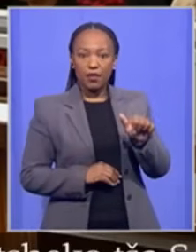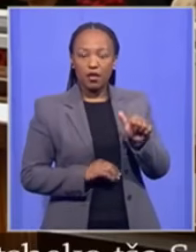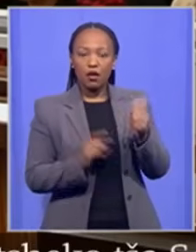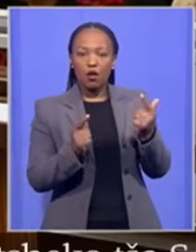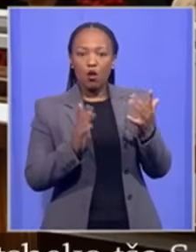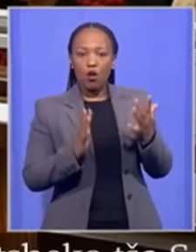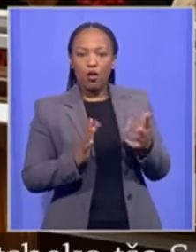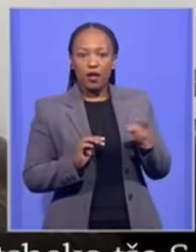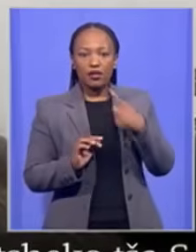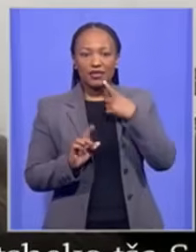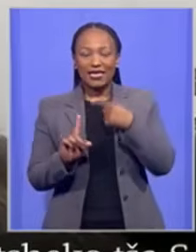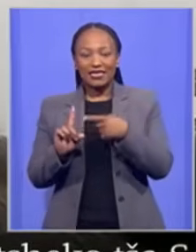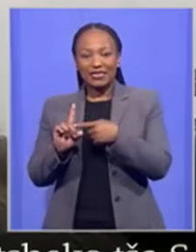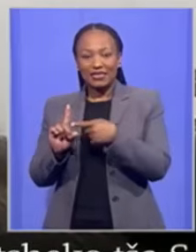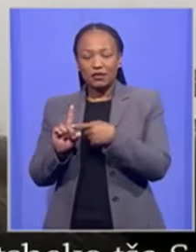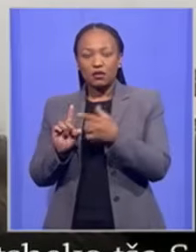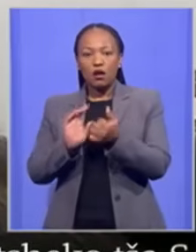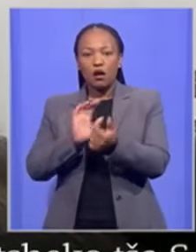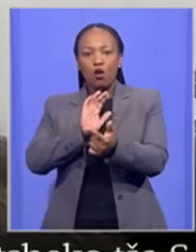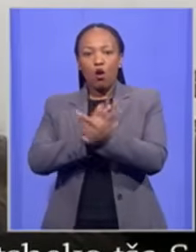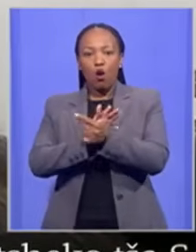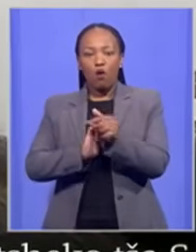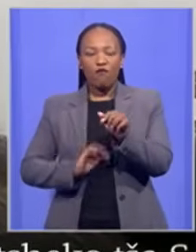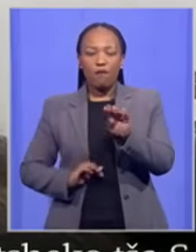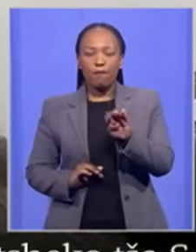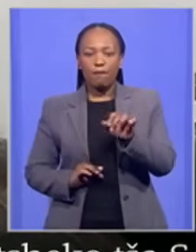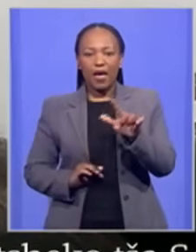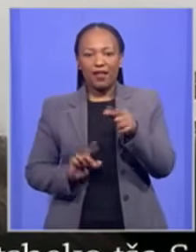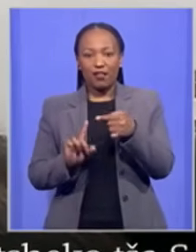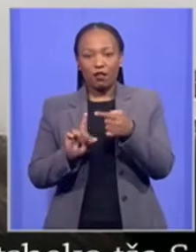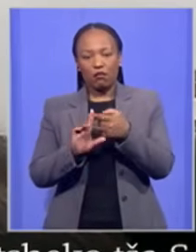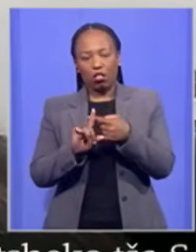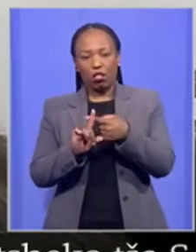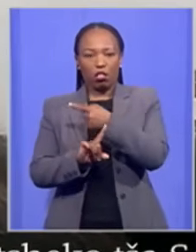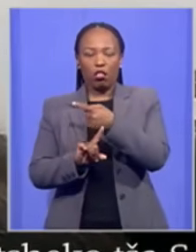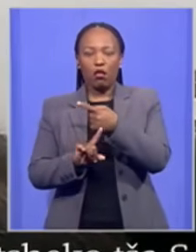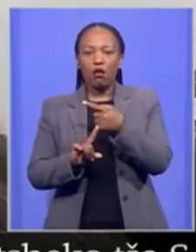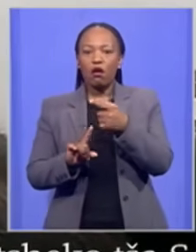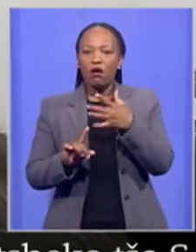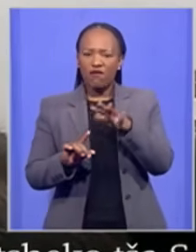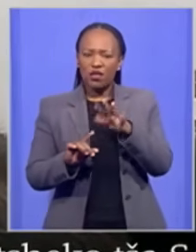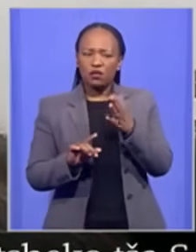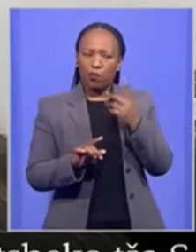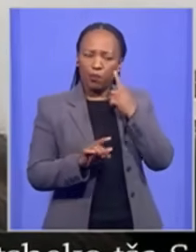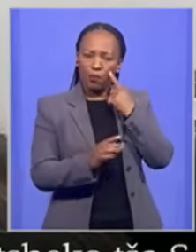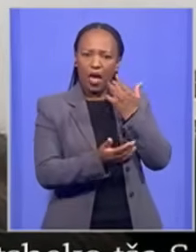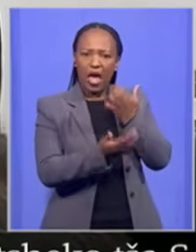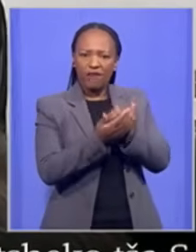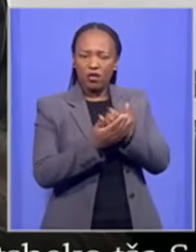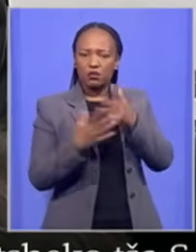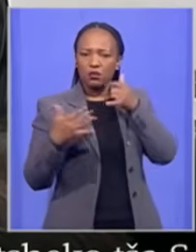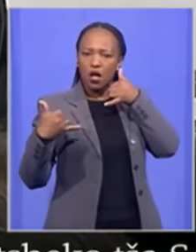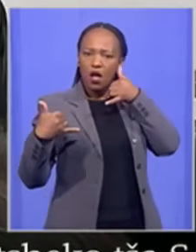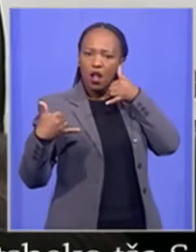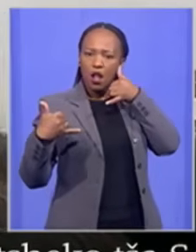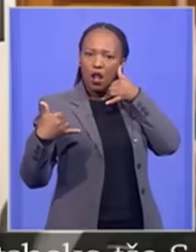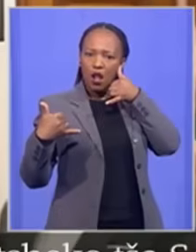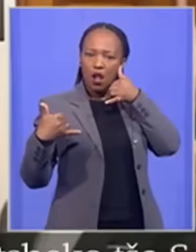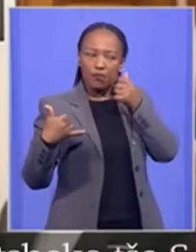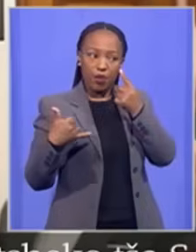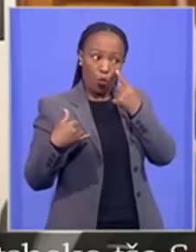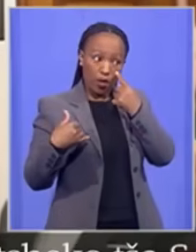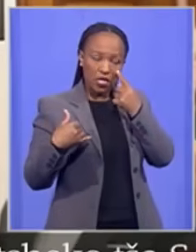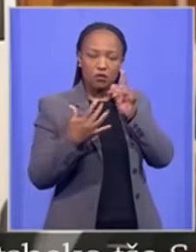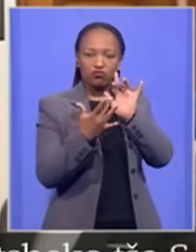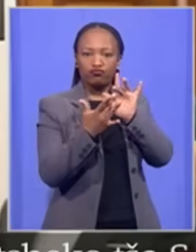a gatakile melao ya peili le go gatelela gore ba na le bohlatse bja mogala bjo bo tšweletšago poledišano ya Molefe le balatofatšwa ka yena morago